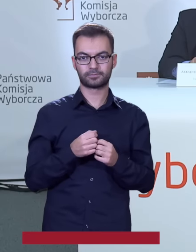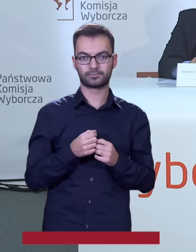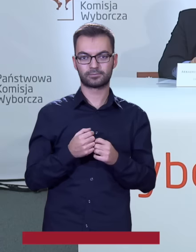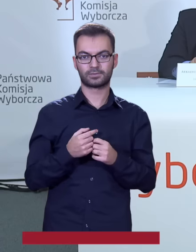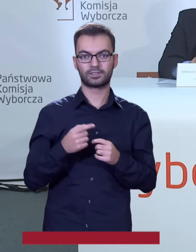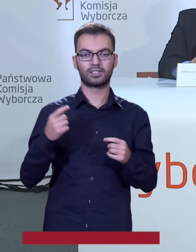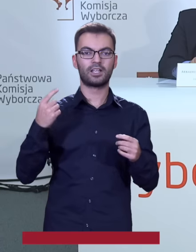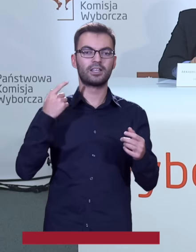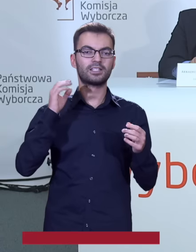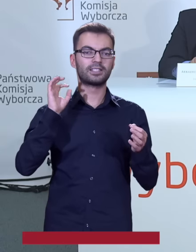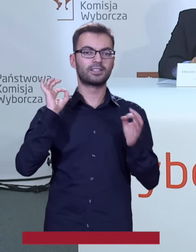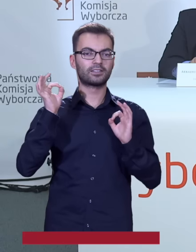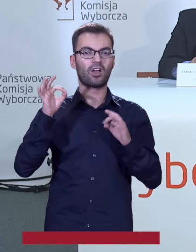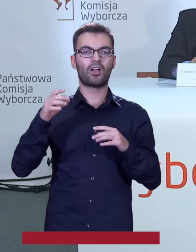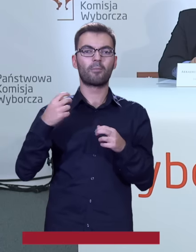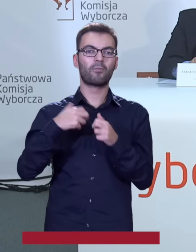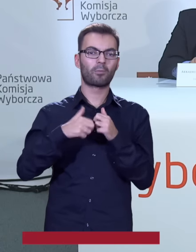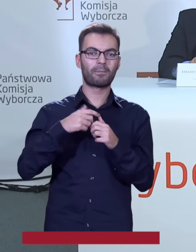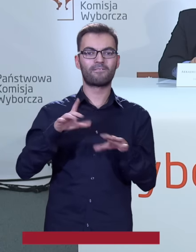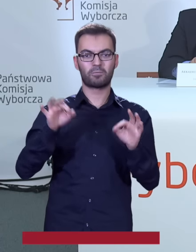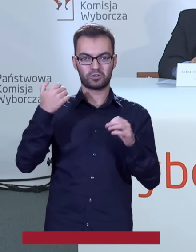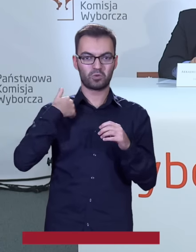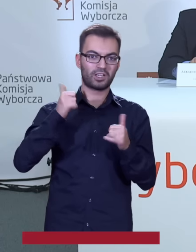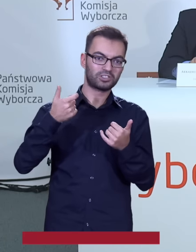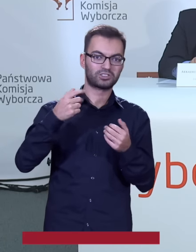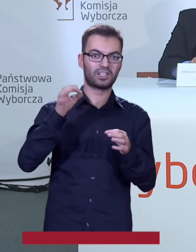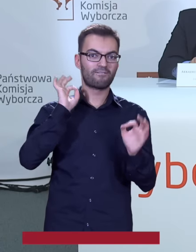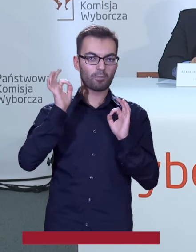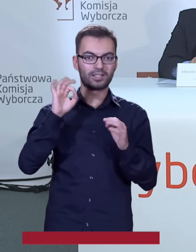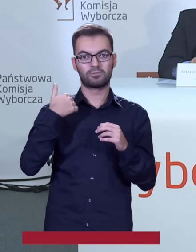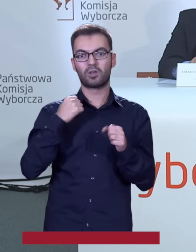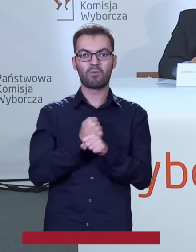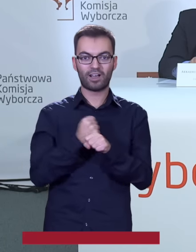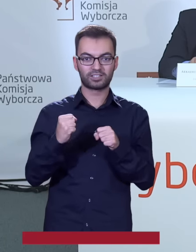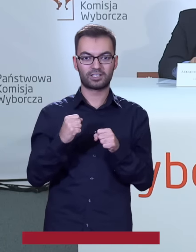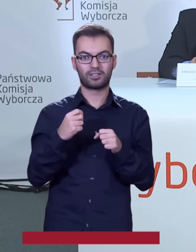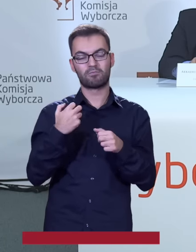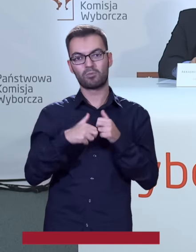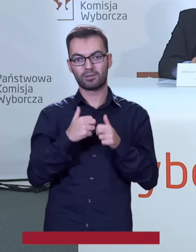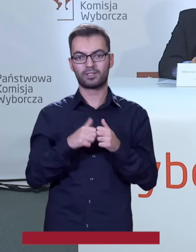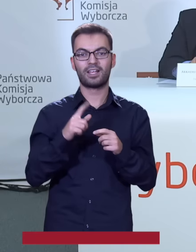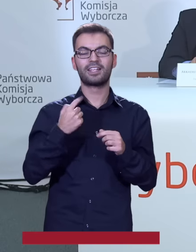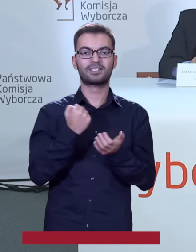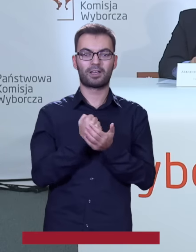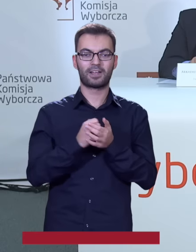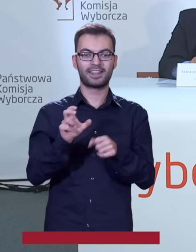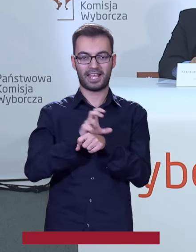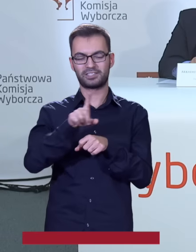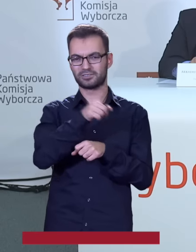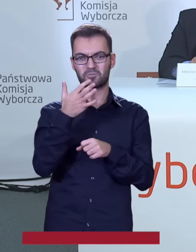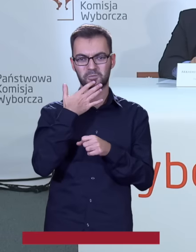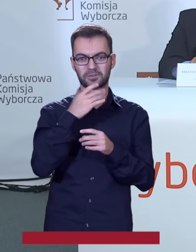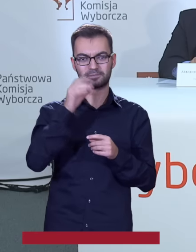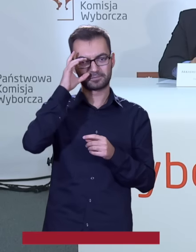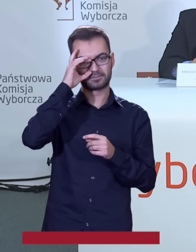sygnałów dotyczących incydentów wyborczych. Czy mamy jakieś informacje o tym, żeby jakieś poważniejsze incydenty gdziekolwiek miały miejsce? I też jedna kwestia techniczna. Wspomnieli państwo, że to